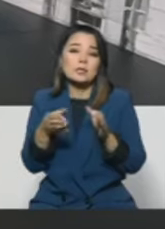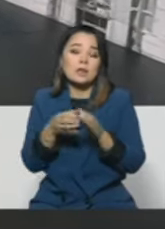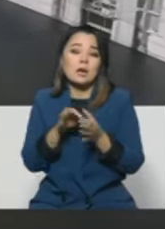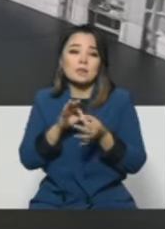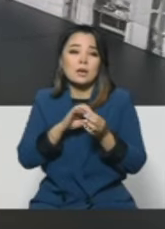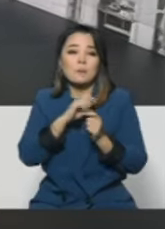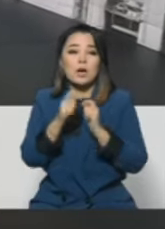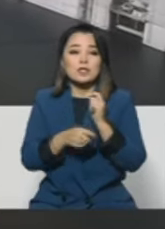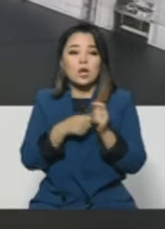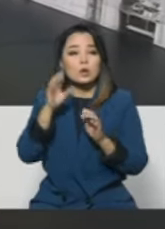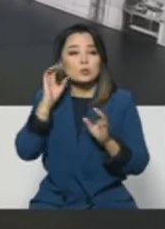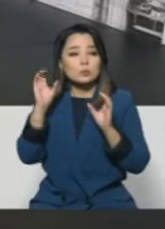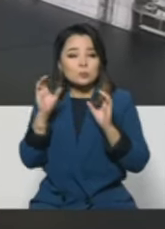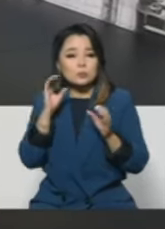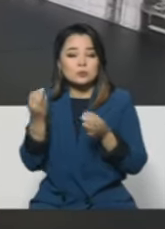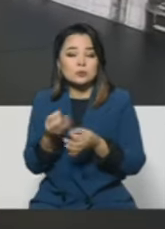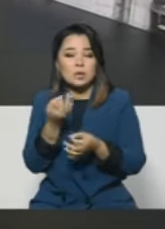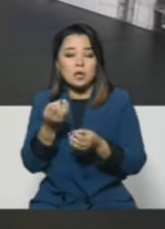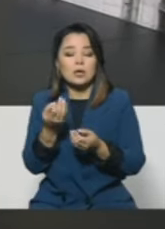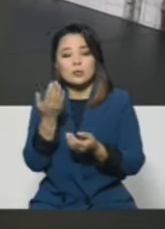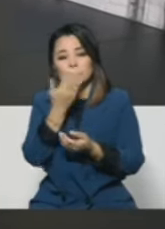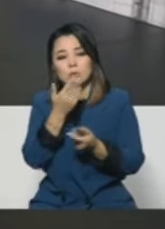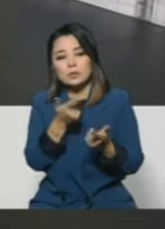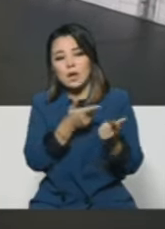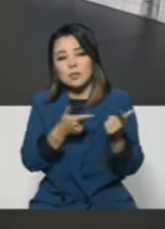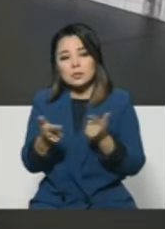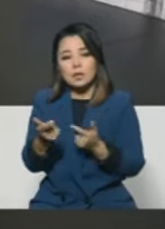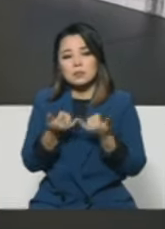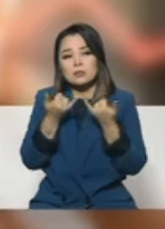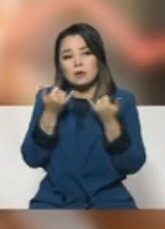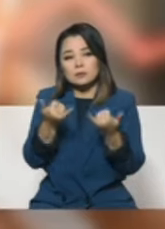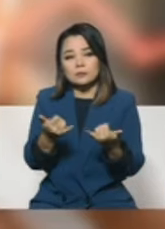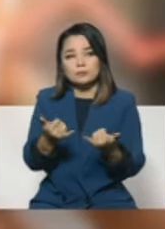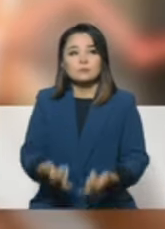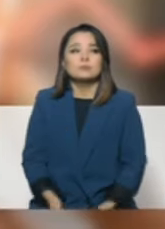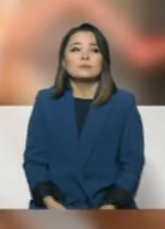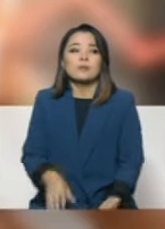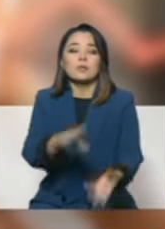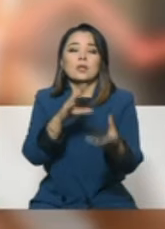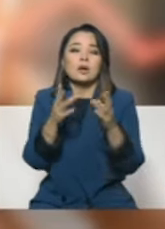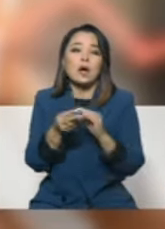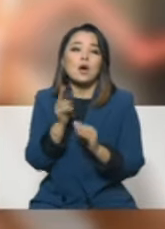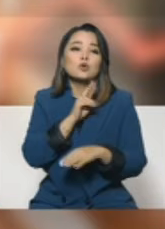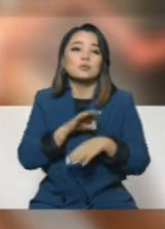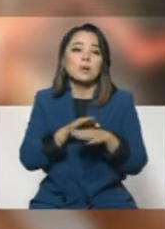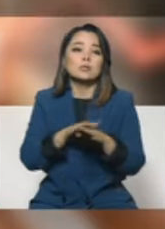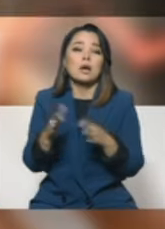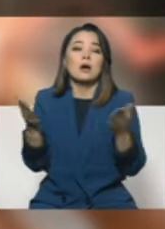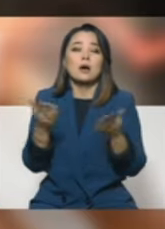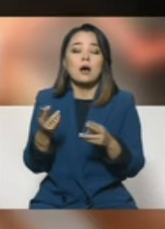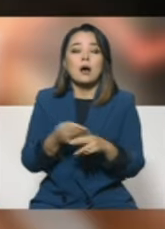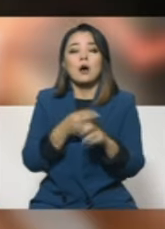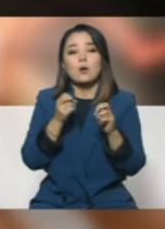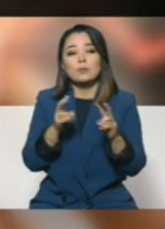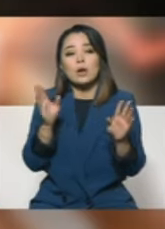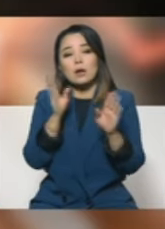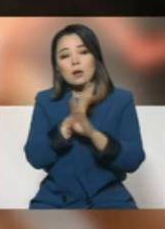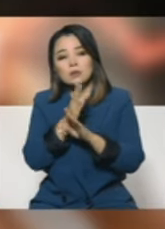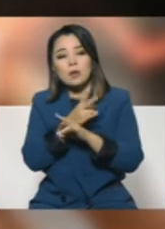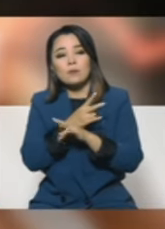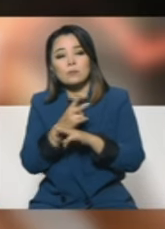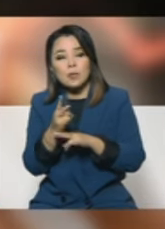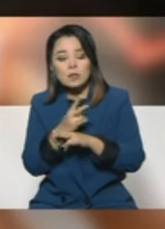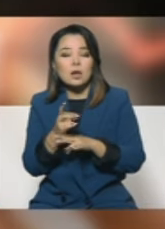оқыды, сөйтіп өзі сюжет дайындады. Жалпы реактор қалай жұмыс істейді? Қауіпсіздігі, экологиялық әсер